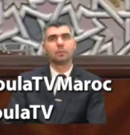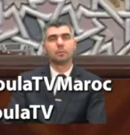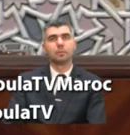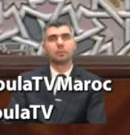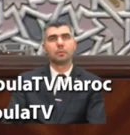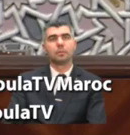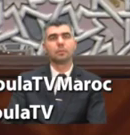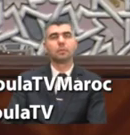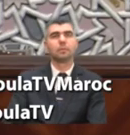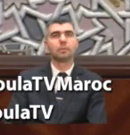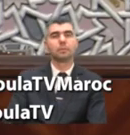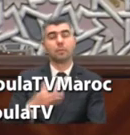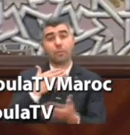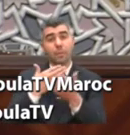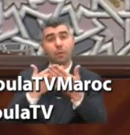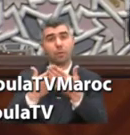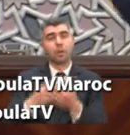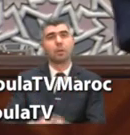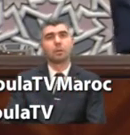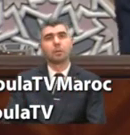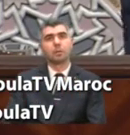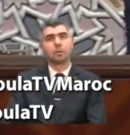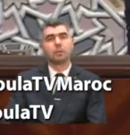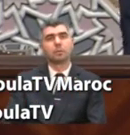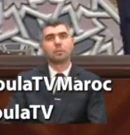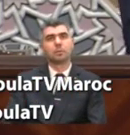تفضلوا سيد نائب. شكرا سيد.